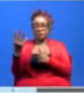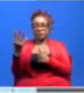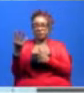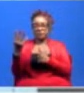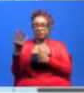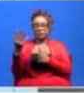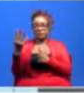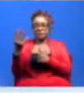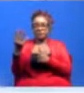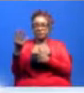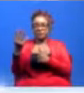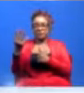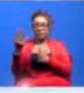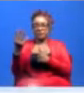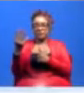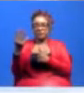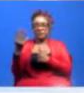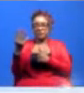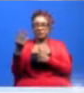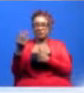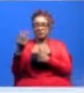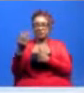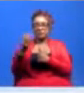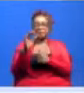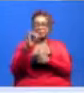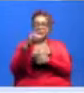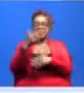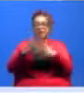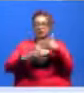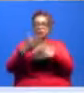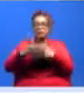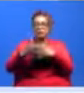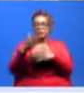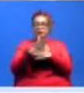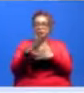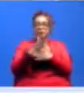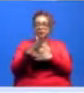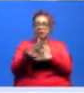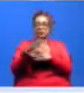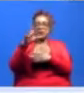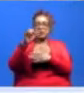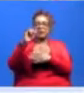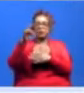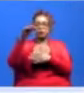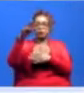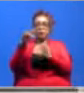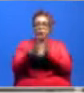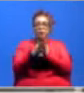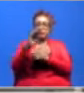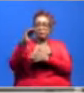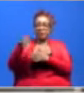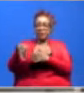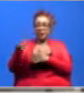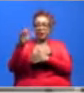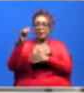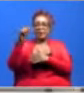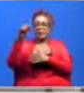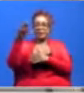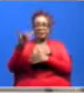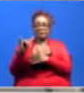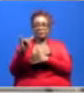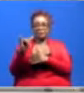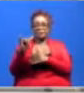2023-2024. Ijapo uhusiano kati ya waziri wa kilimo Mithika Linturi na mbunge huyo wa Aldai Marian